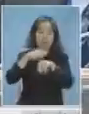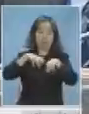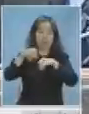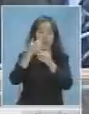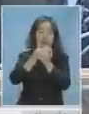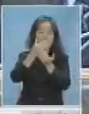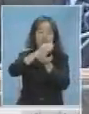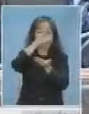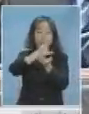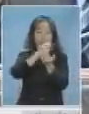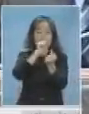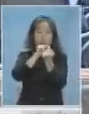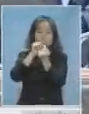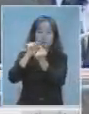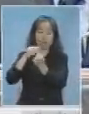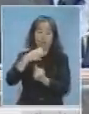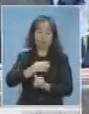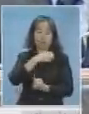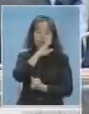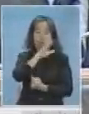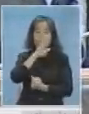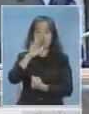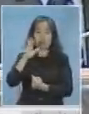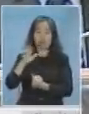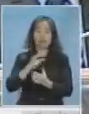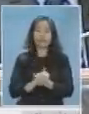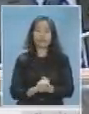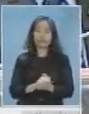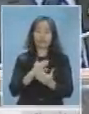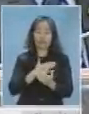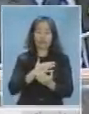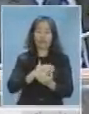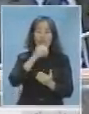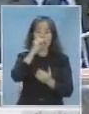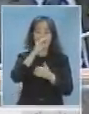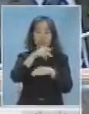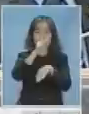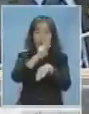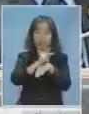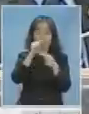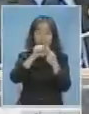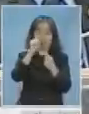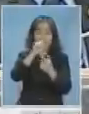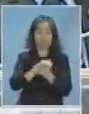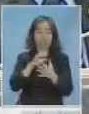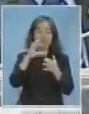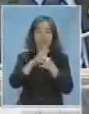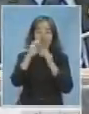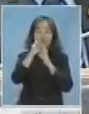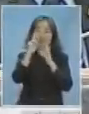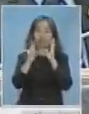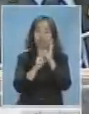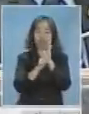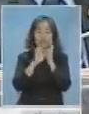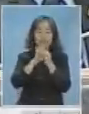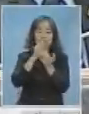ตรงตามความต้องการของพี่น้องประชาชนมากขึ้นผมขออนุญาตเรียนท่านประธานครับในส่วนของวินัยเนี่ยนะครับท